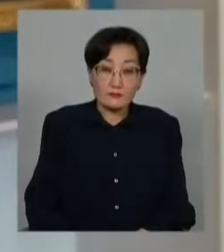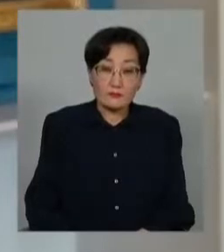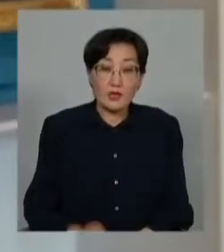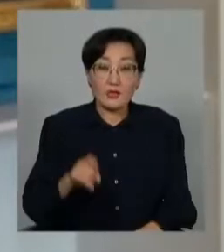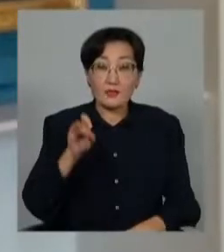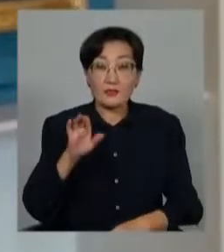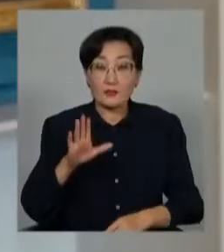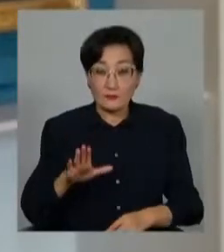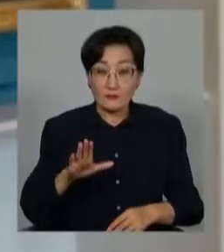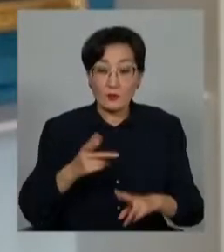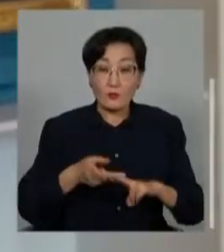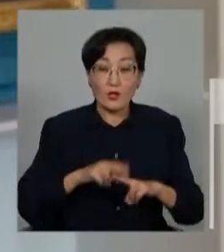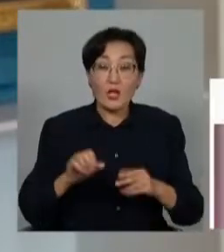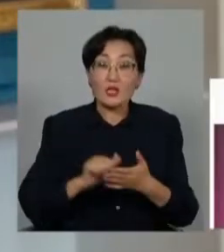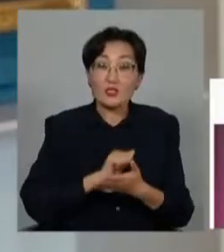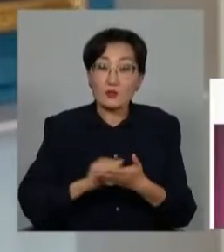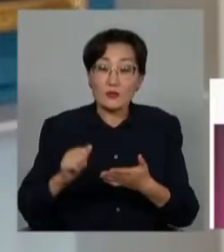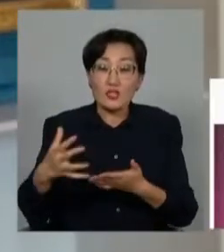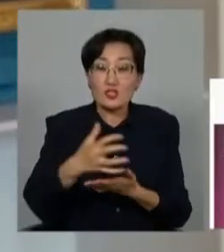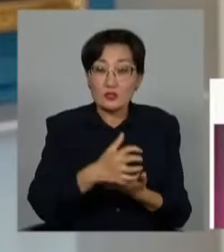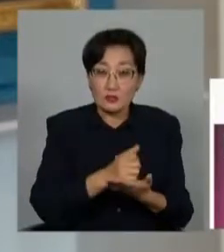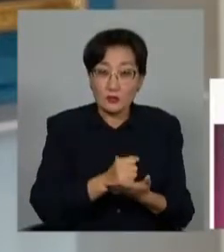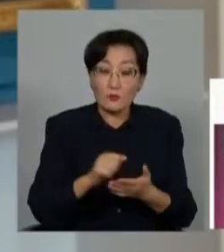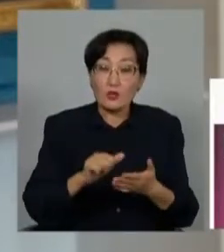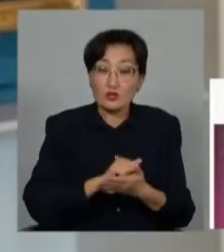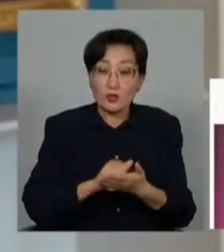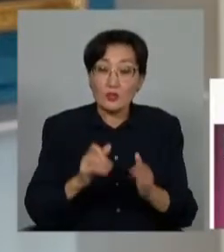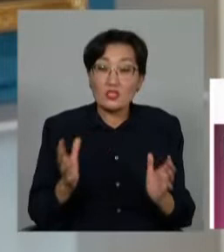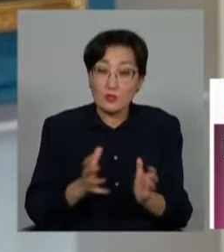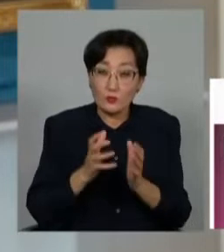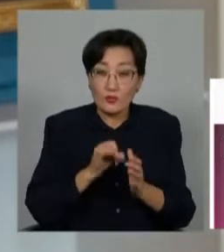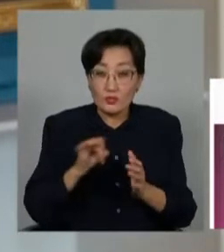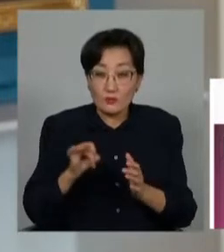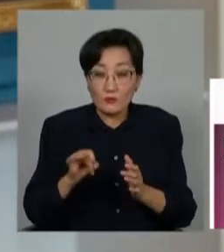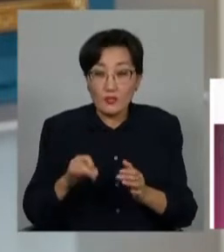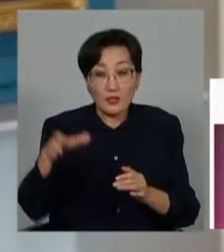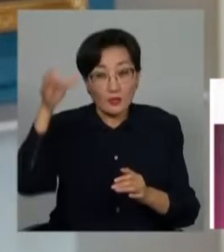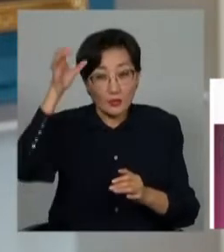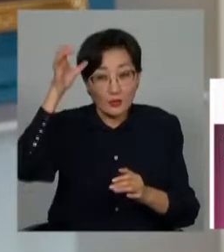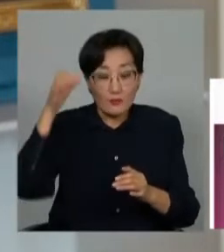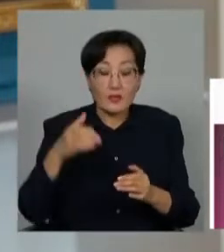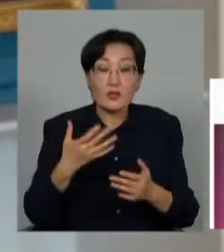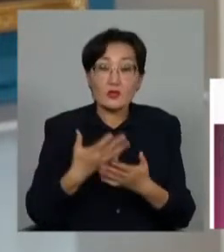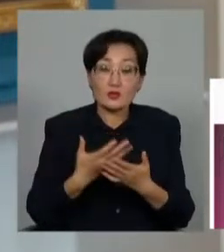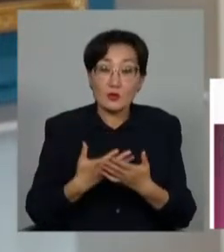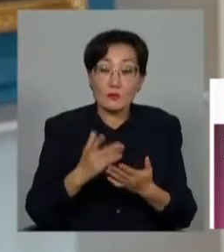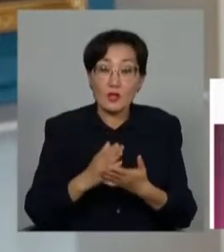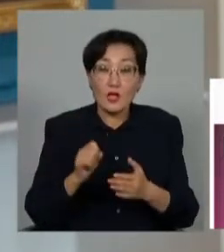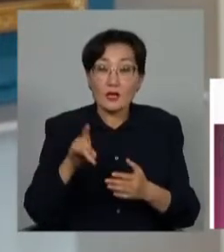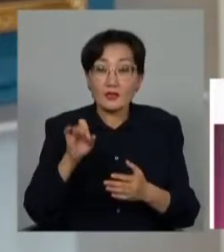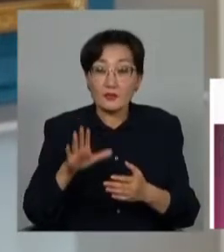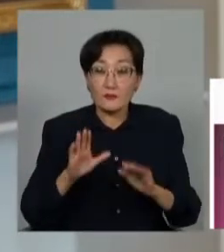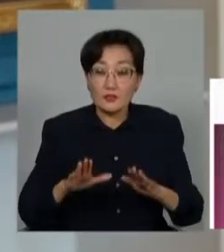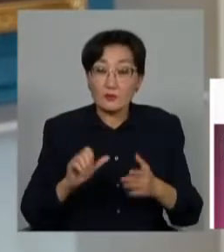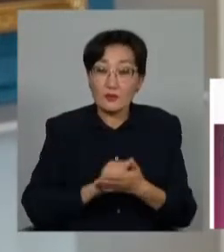Архив дегеніміз қағазды жинайды, құжаттарды сақтайды және оны ғылыми жариялайды. Архив деген тек қана